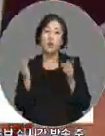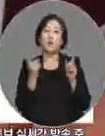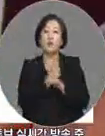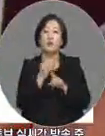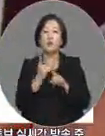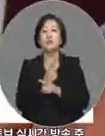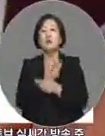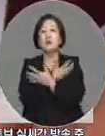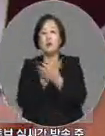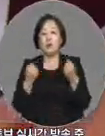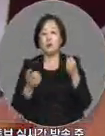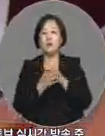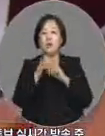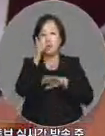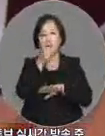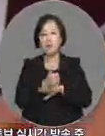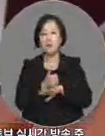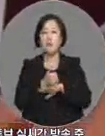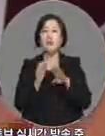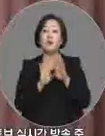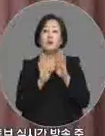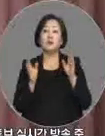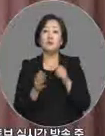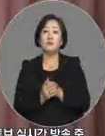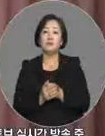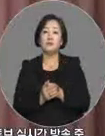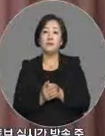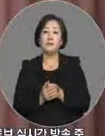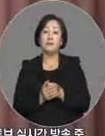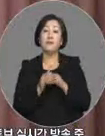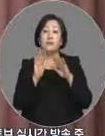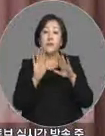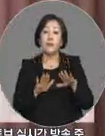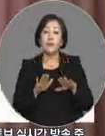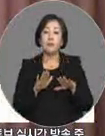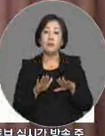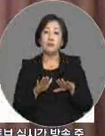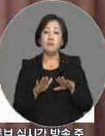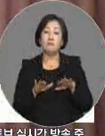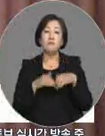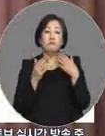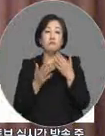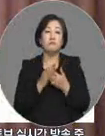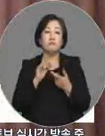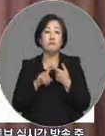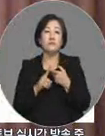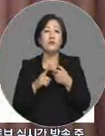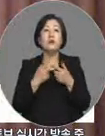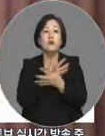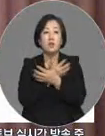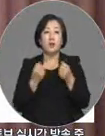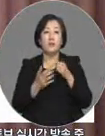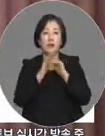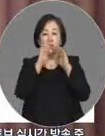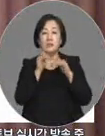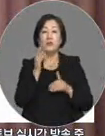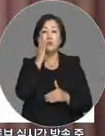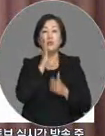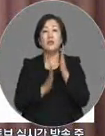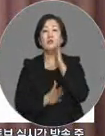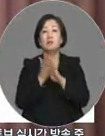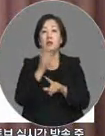협약식이 마침내 체결됐습니다. 오늘 그 협약식을 계기로 해서 우리 울산 지역에 더